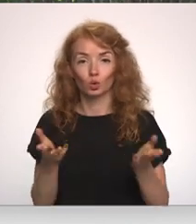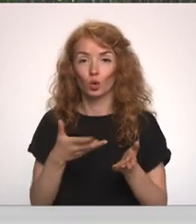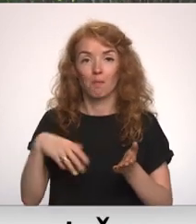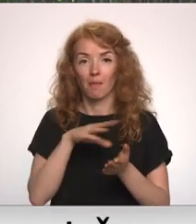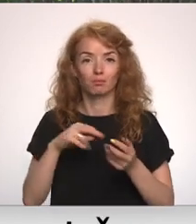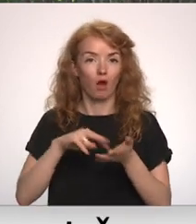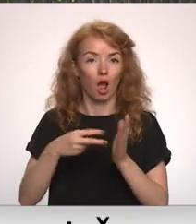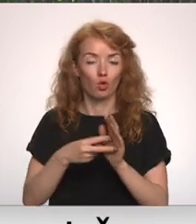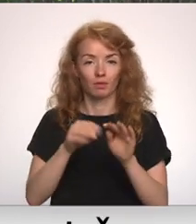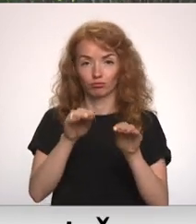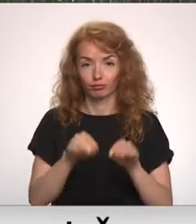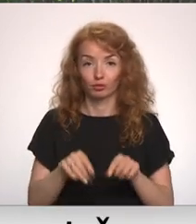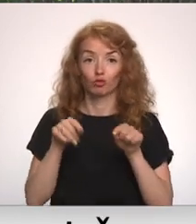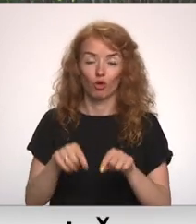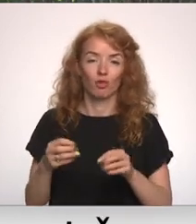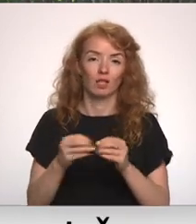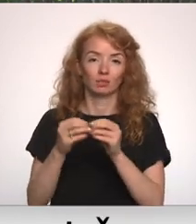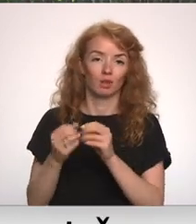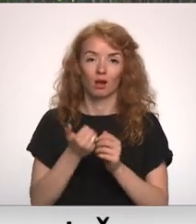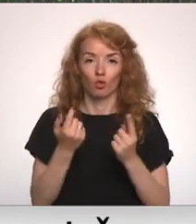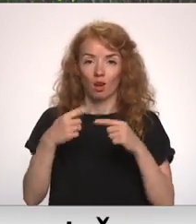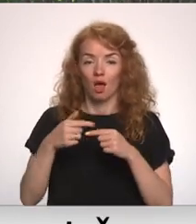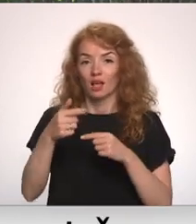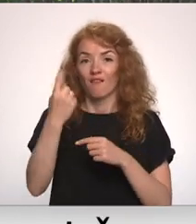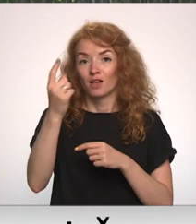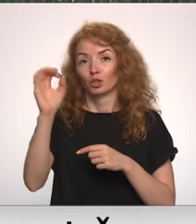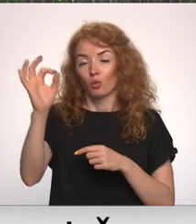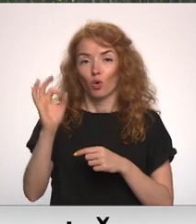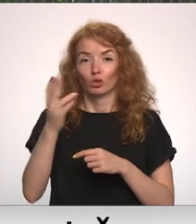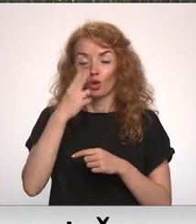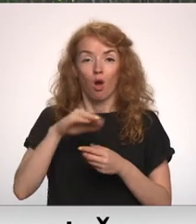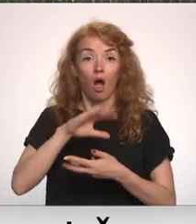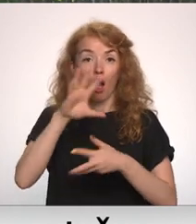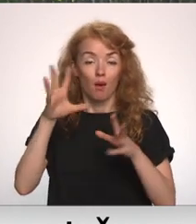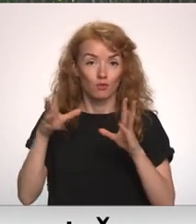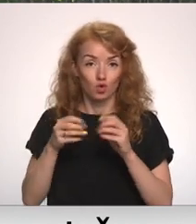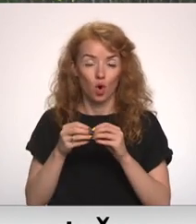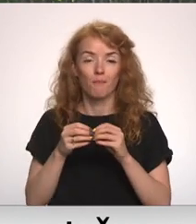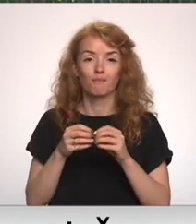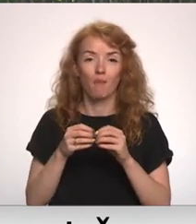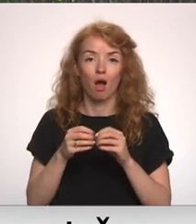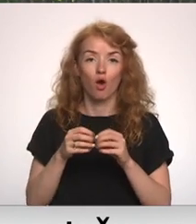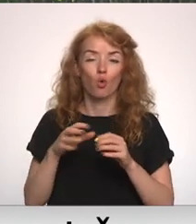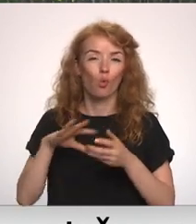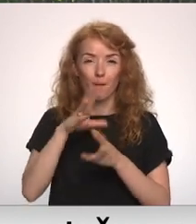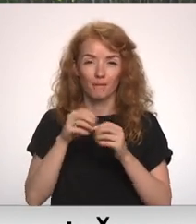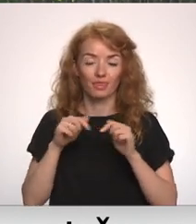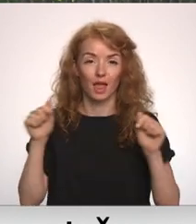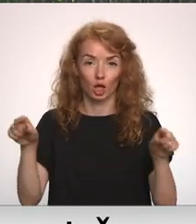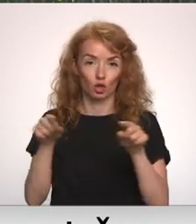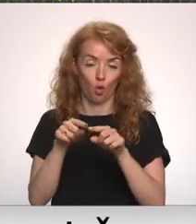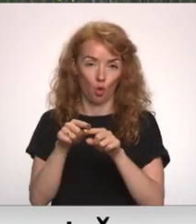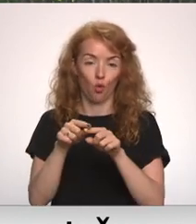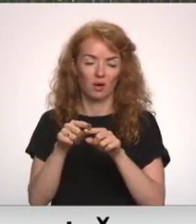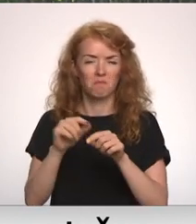plānojam izstrādāt šajos 10 gados. Tas ir aptuveni 1% no apjoma, no kopējās teritorijas, mazāk